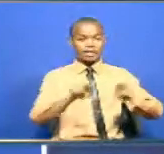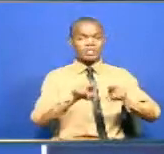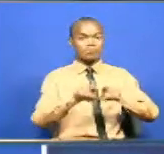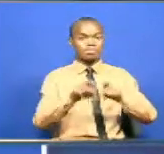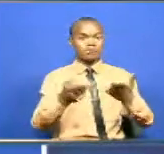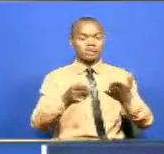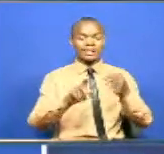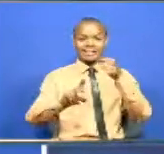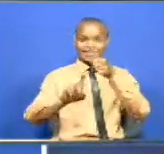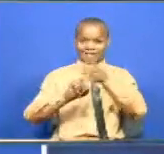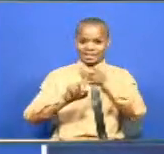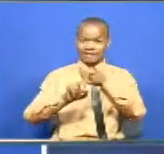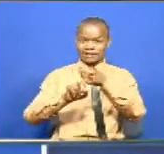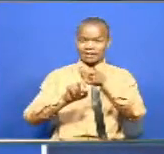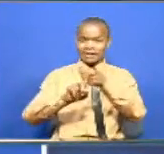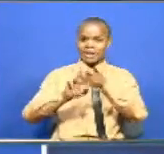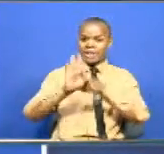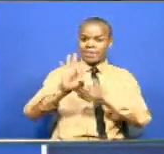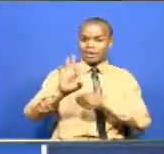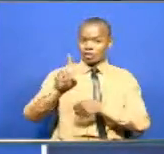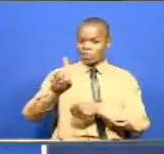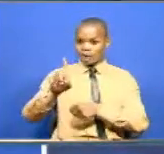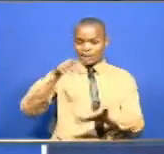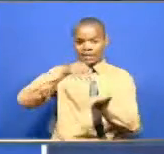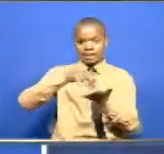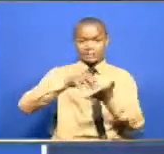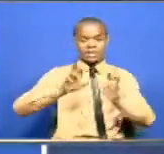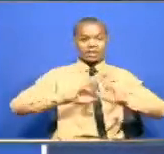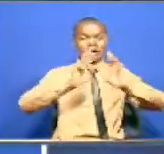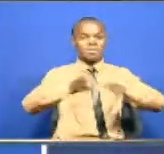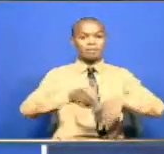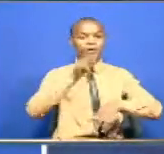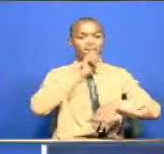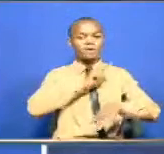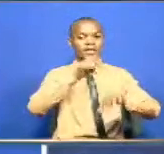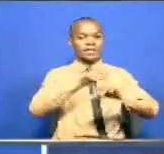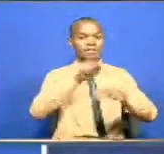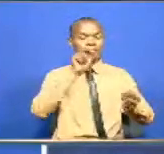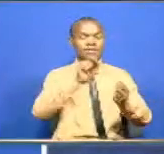vipya 631 vimenakiliwa kutokana na sampuli